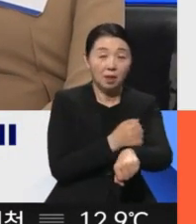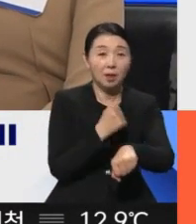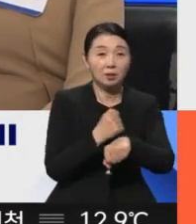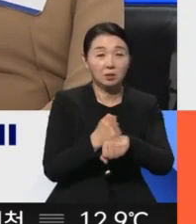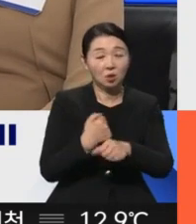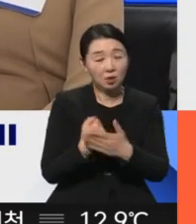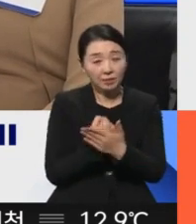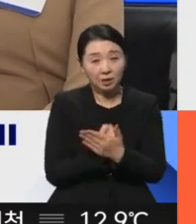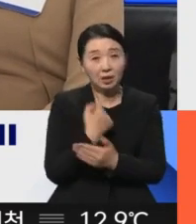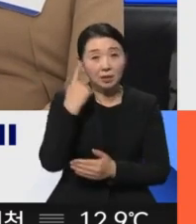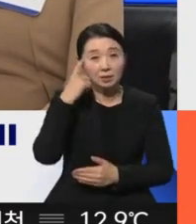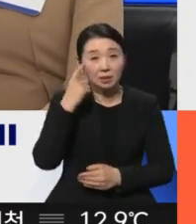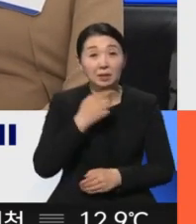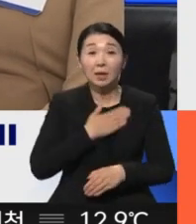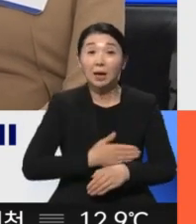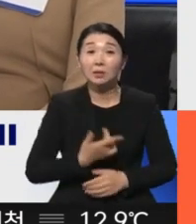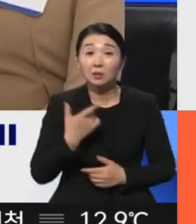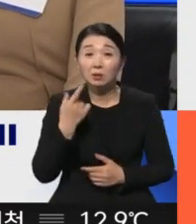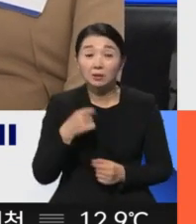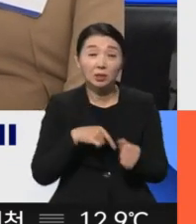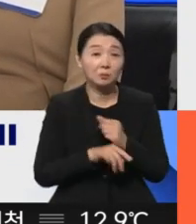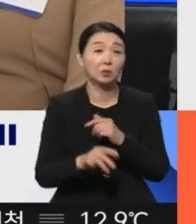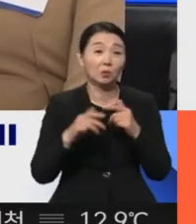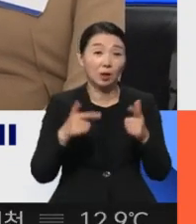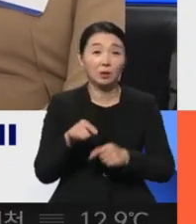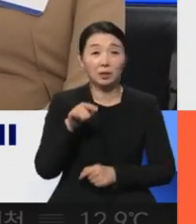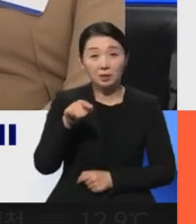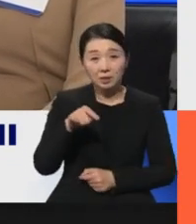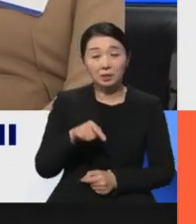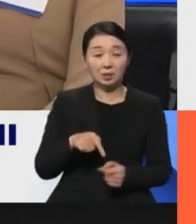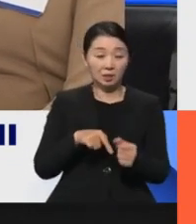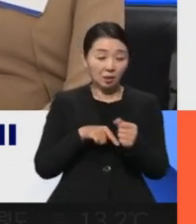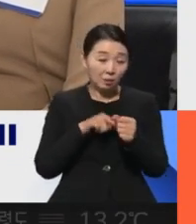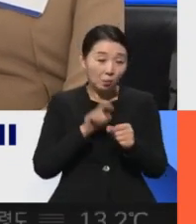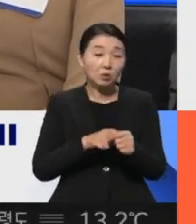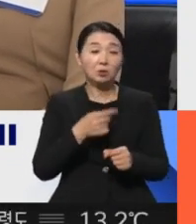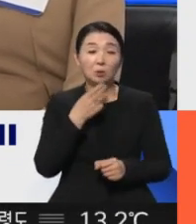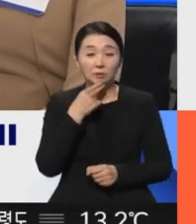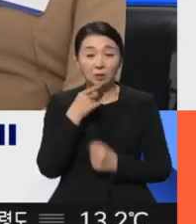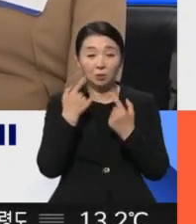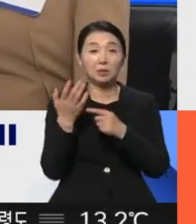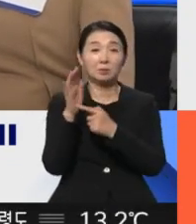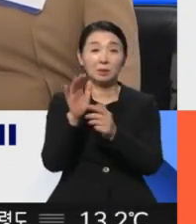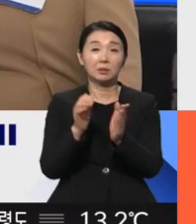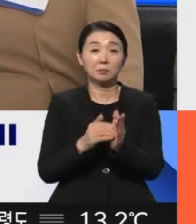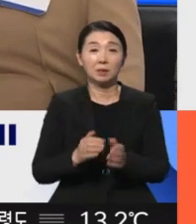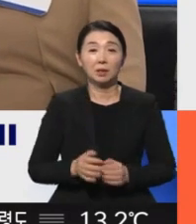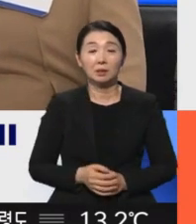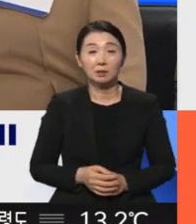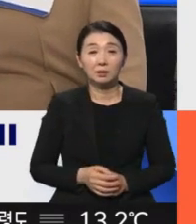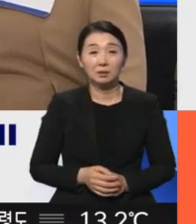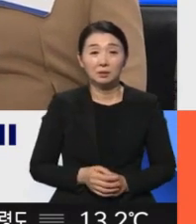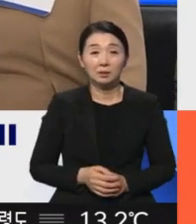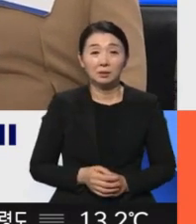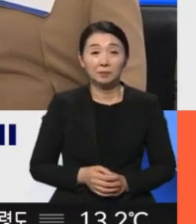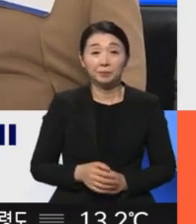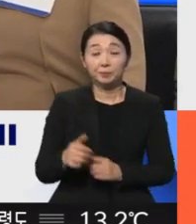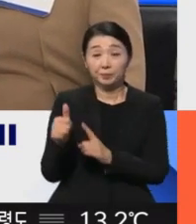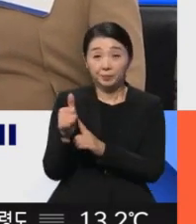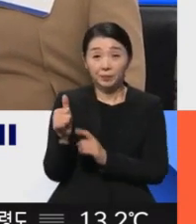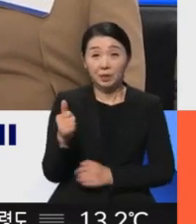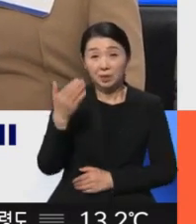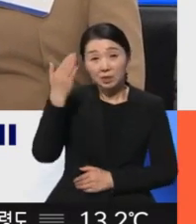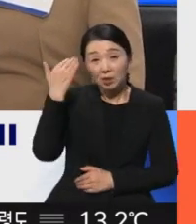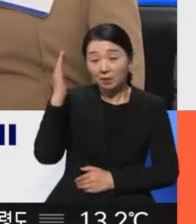생각한다며 잘 알다시피 그런 의미도 아니고 그럴 의도도 없었다는 입장을 밝혔습니다 다만 페르난데즈 대사는